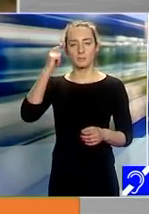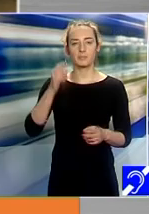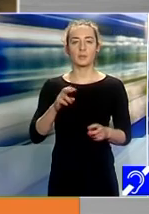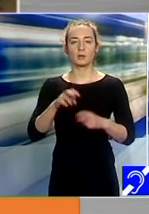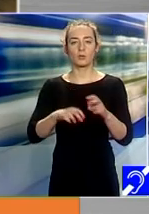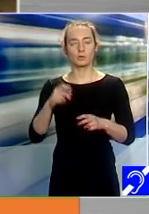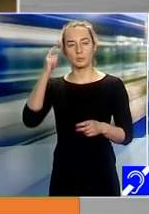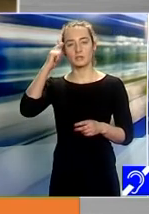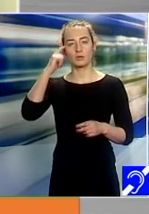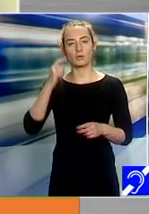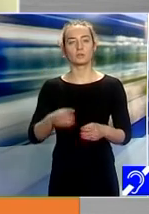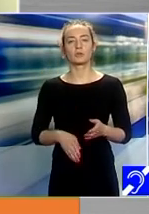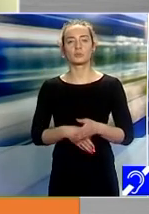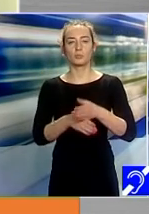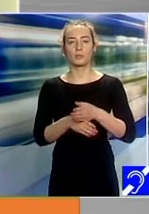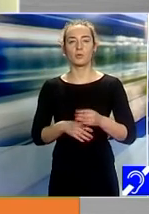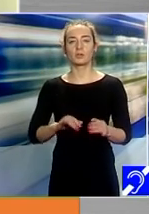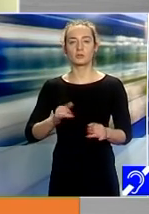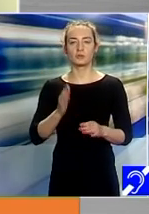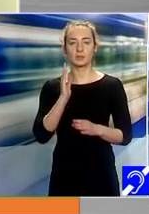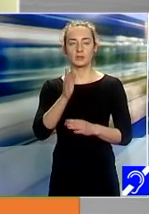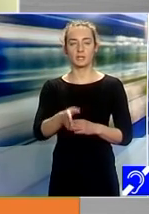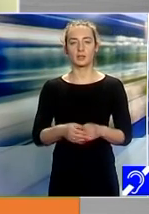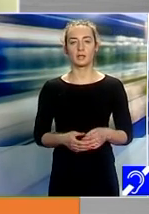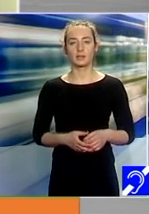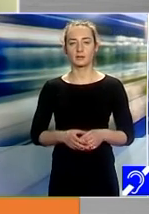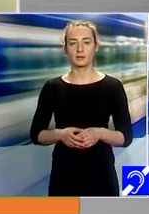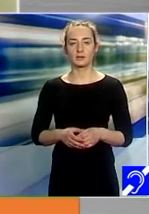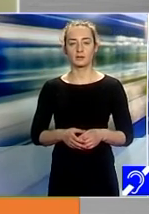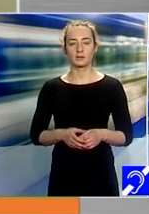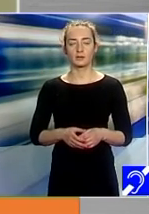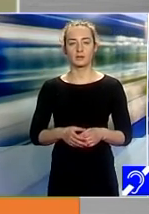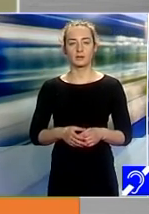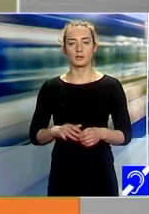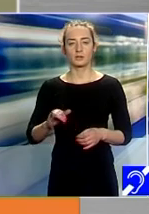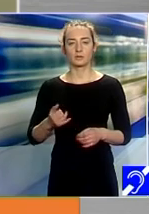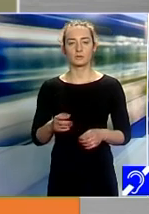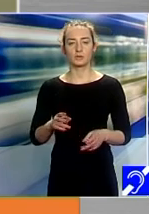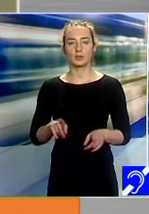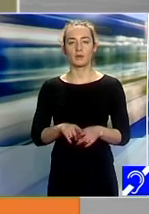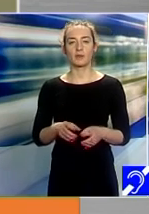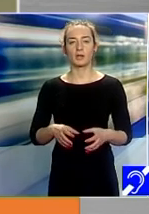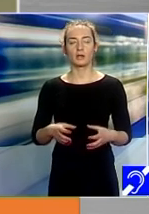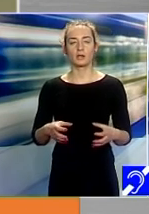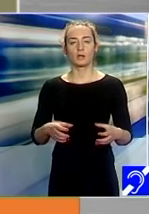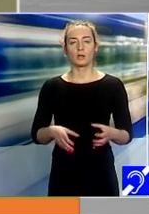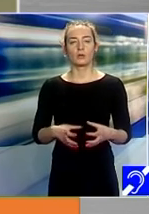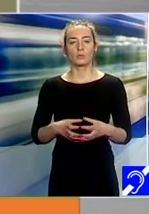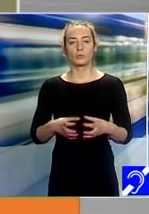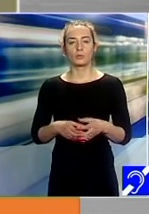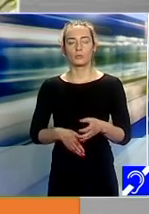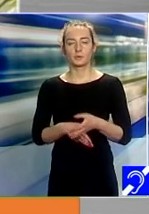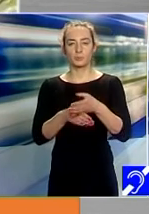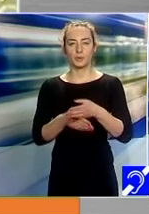psihologic, atât direct în cazul consilierei asociate de către psihologi, cât și în cazul grupurilor de suport. Au nevoie, într-adevăr, să împărtășesc